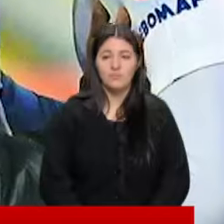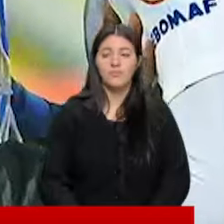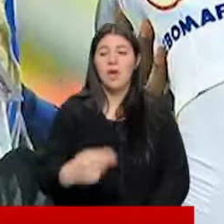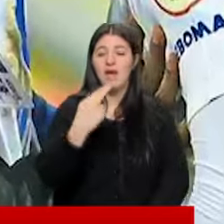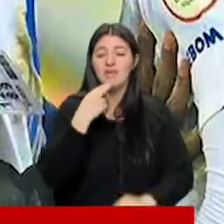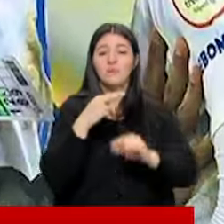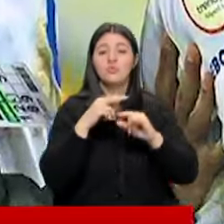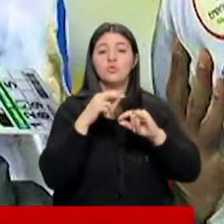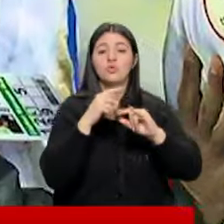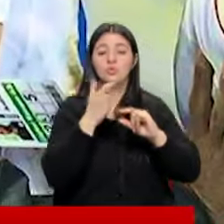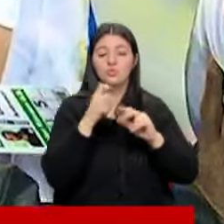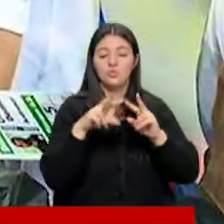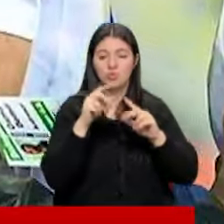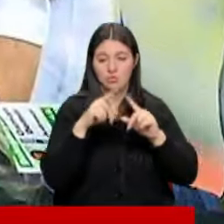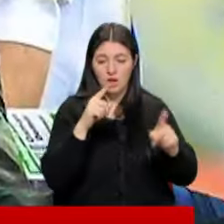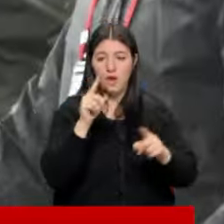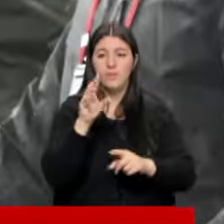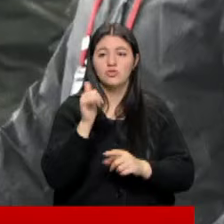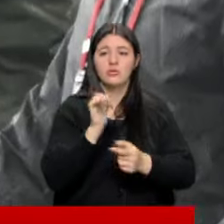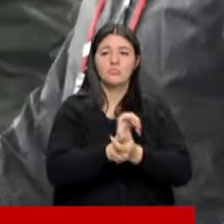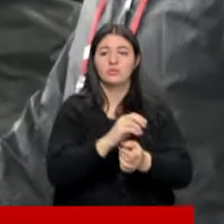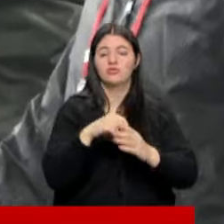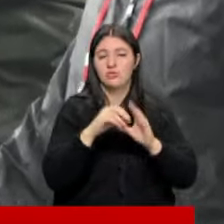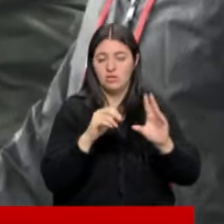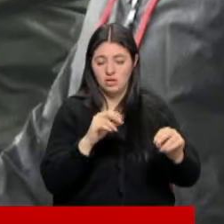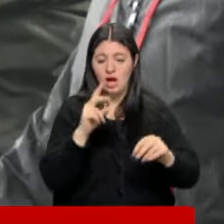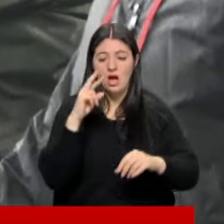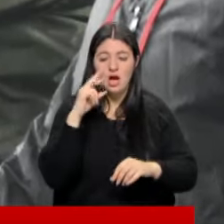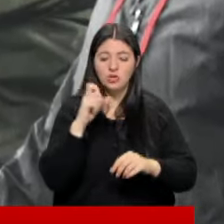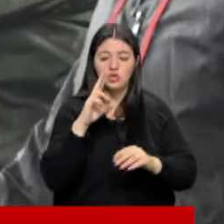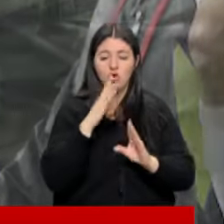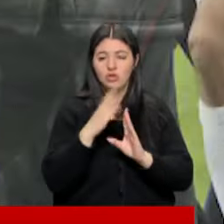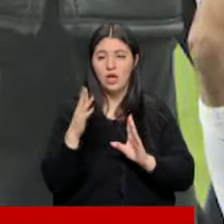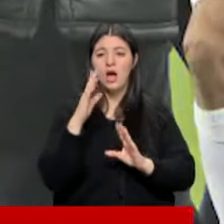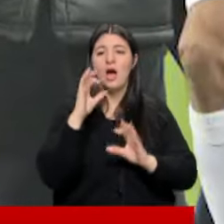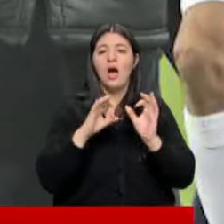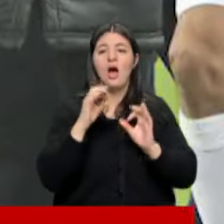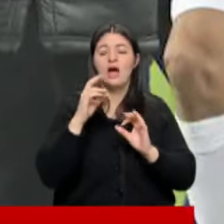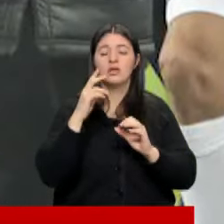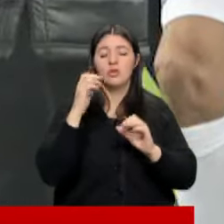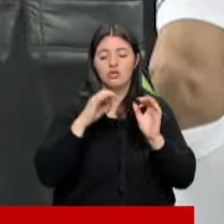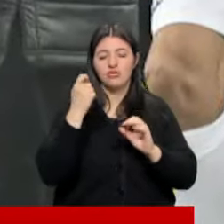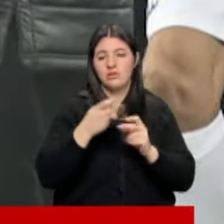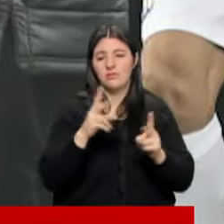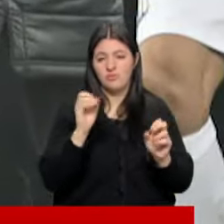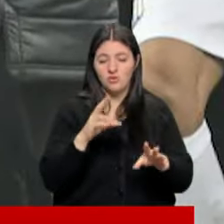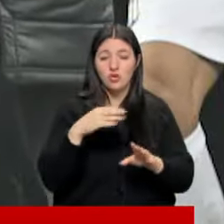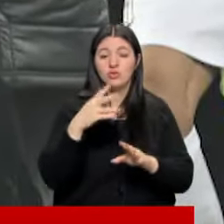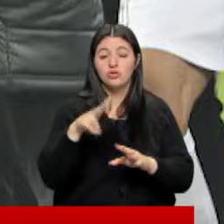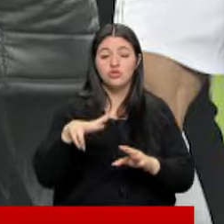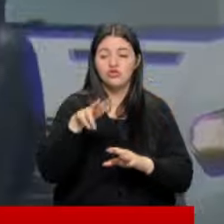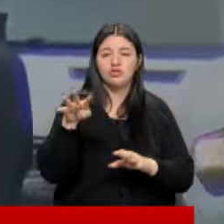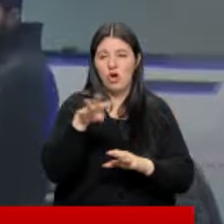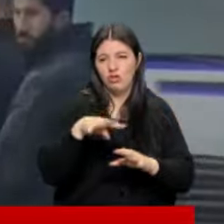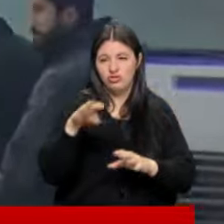Hakem Umut Meler'e yumruk atan Faruk Koca 15 gün cezaevinde kaldı. Aralık ayının sonunda adli kontrolle serbest bırakıldı. Dün Koca ve diğer 3